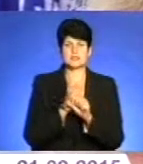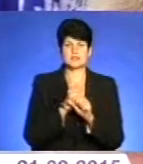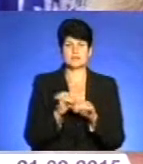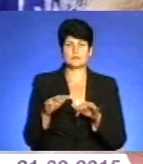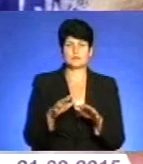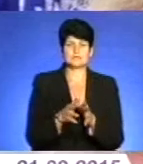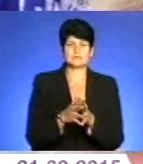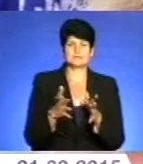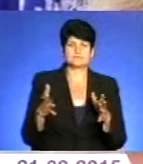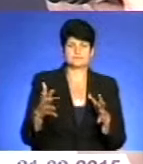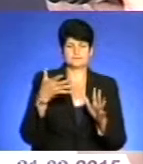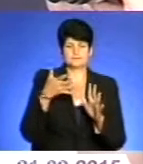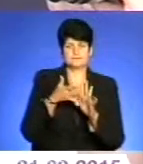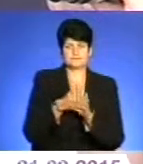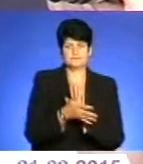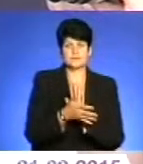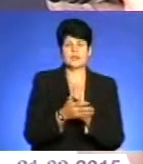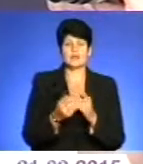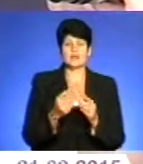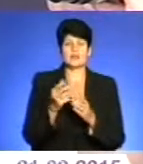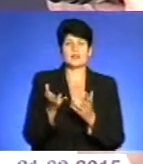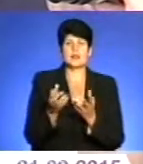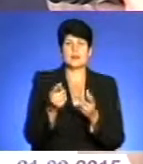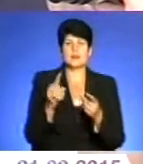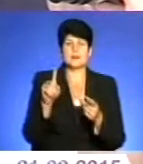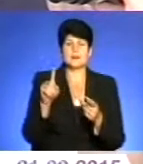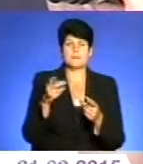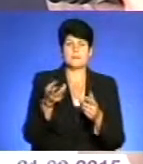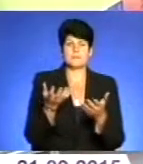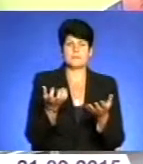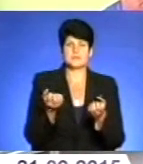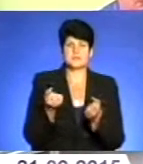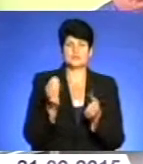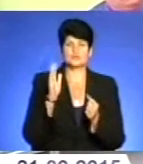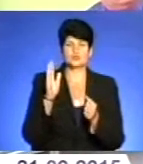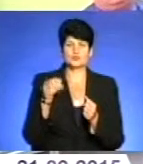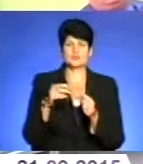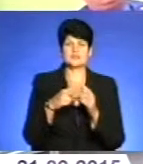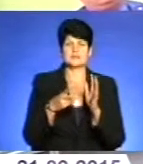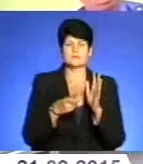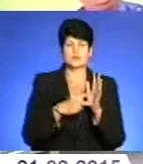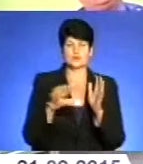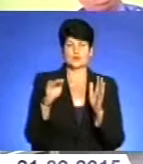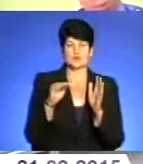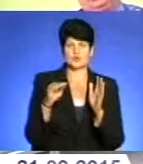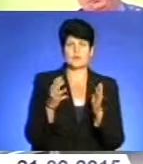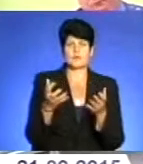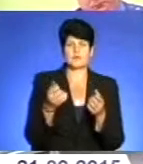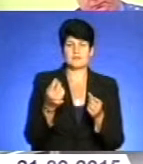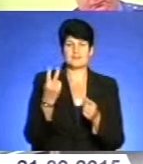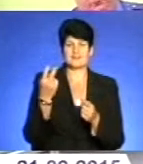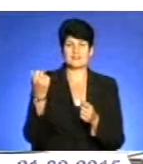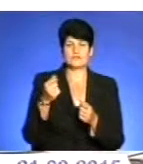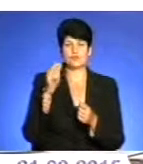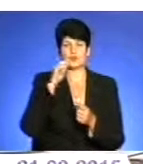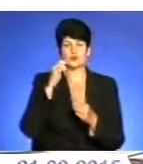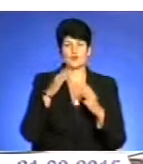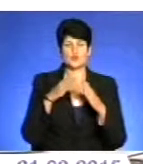максимально прозорим. Набір стартує 17 жовтня. Анкети прийматимуть 2 тижні в Українському